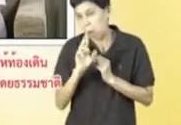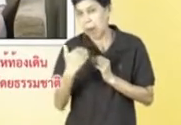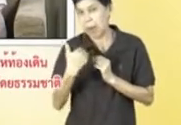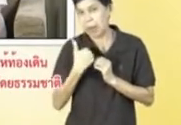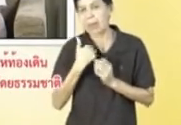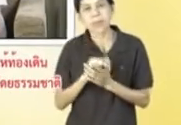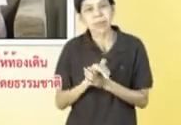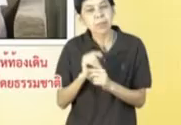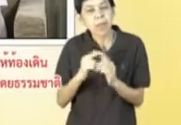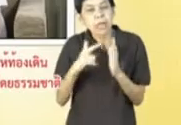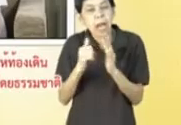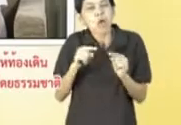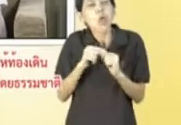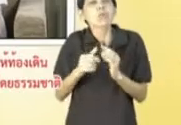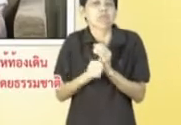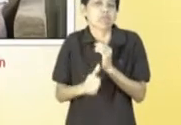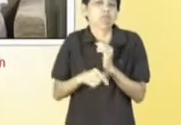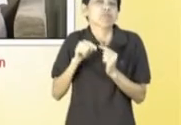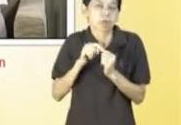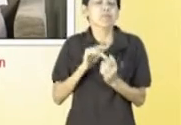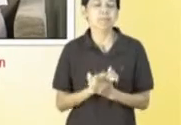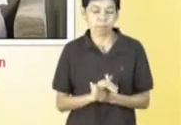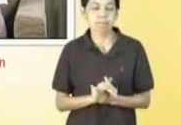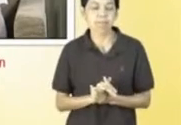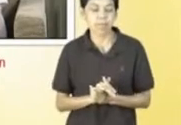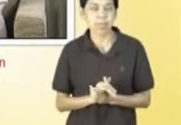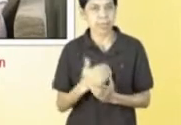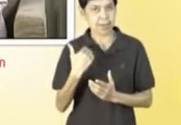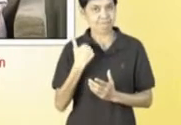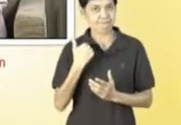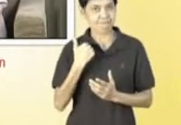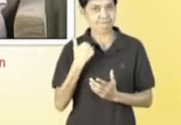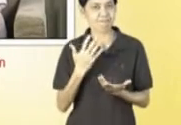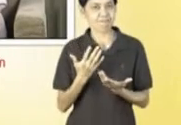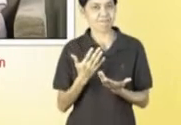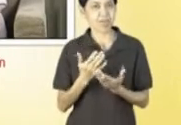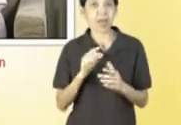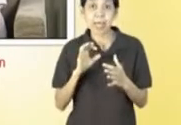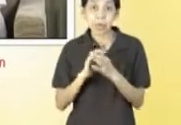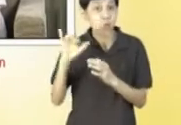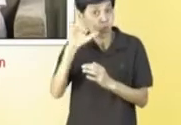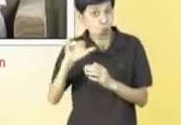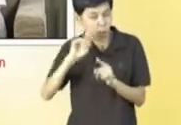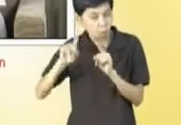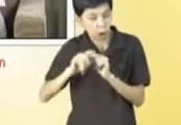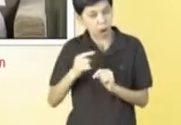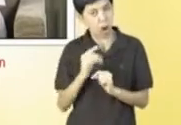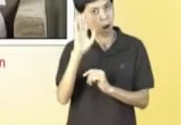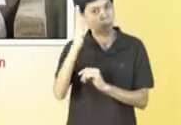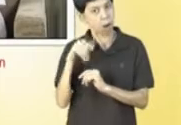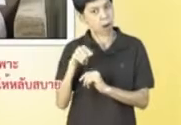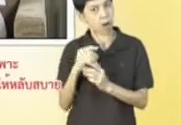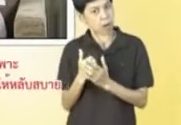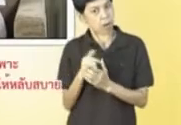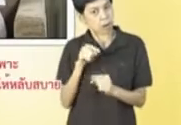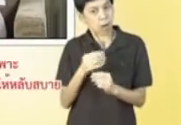ราะว่ามันเป็นยาระบายโดยธรรมชาตินะคะนอกจากนี้แล้วเนี่ยทางตะวันตกเนี่ยเขาพบว่าใบขี้เหล็กเรา